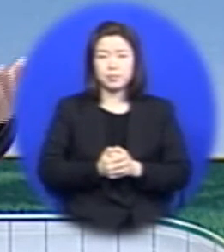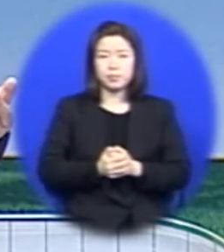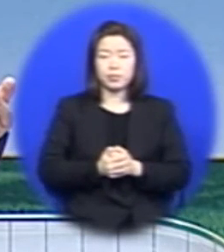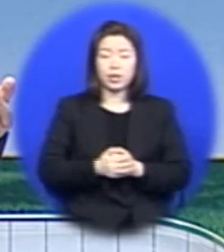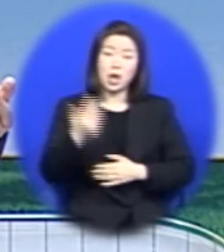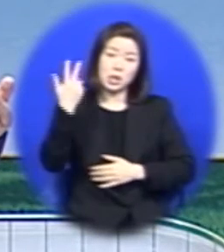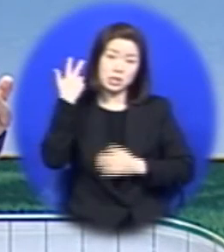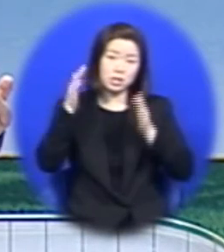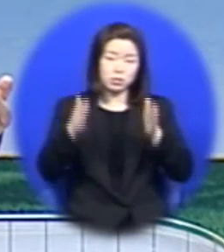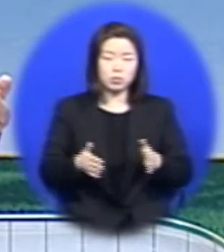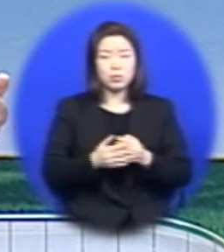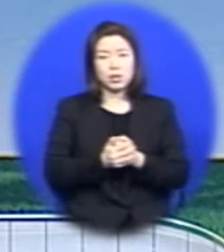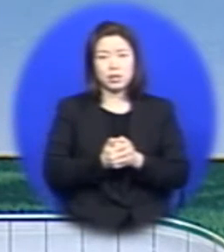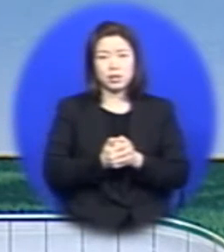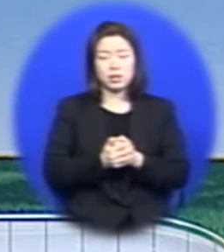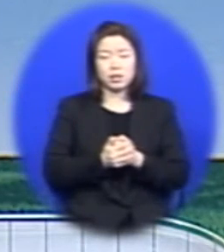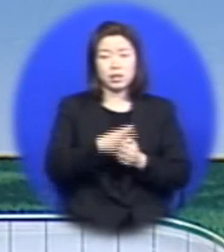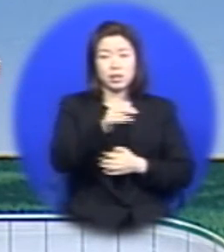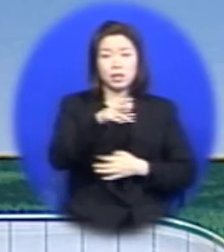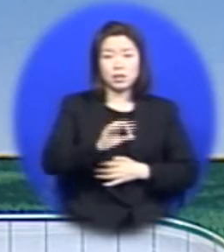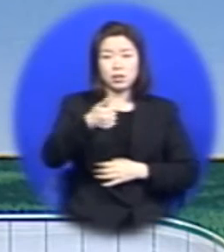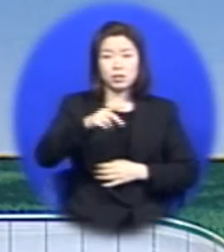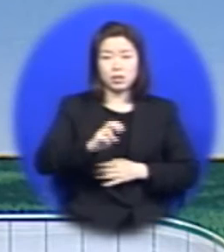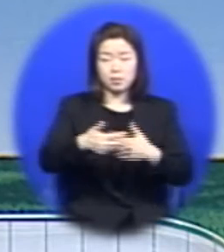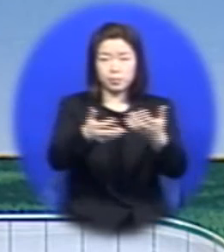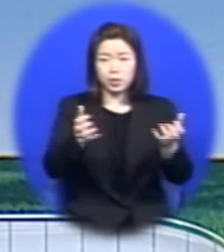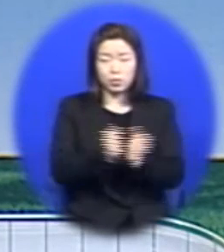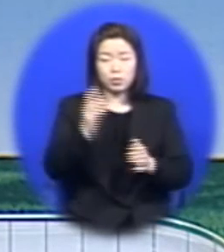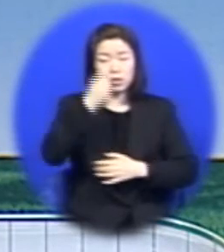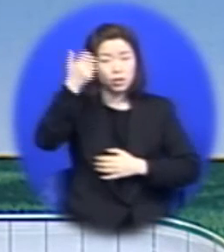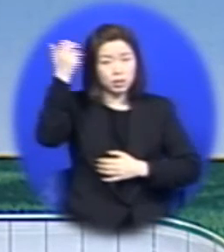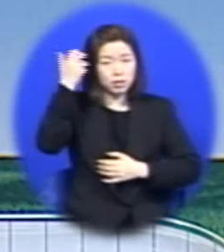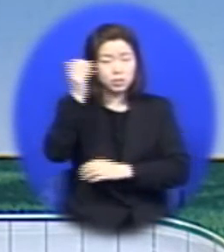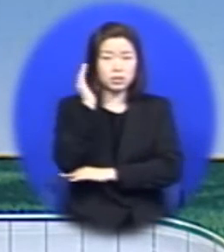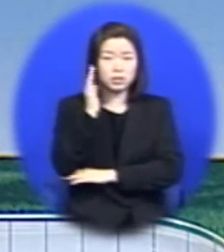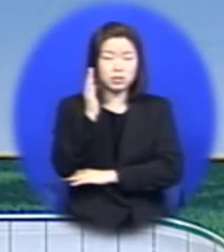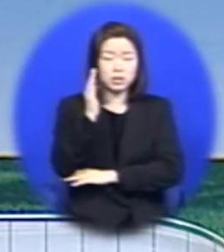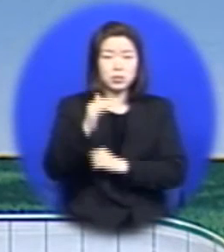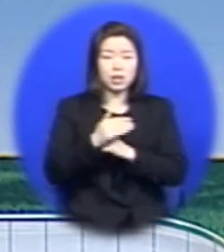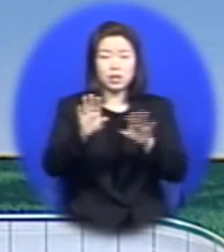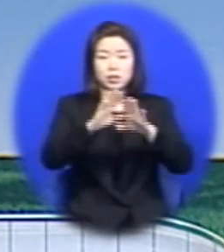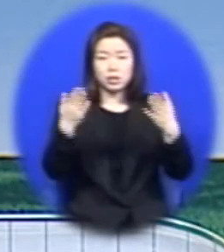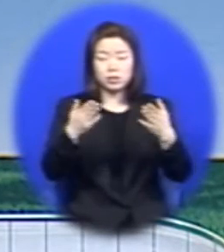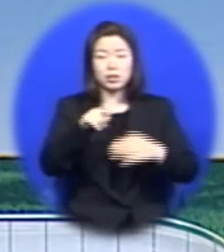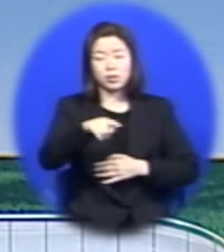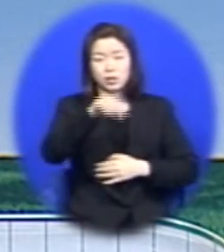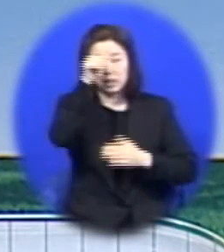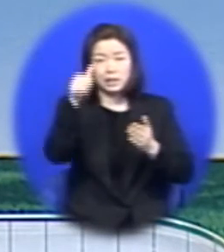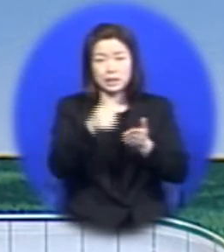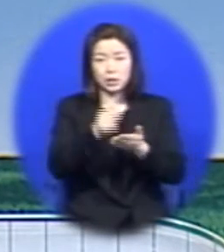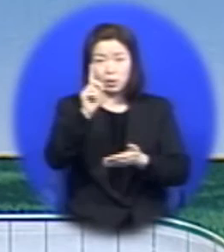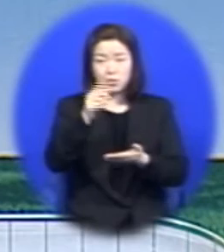지난 주간에 영랑권 영성일기 세미나 열렸던 대구 칠성교회 장로님께서 그런